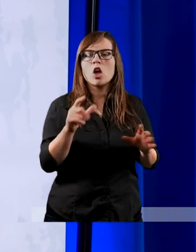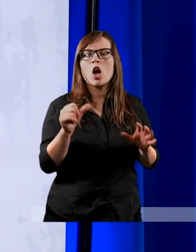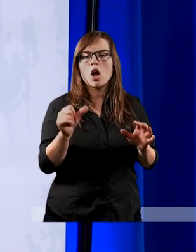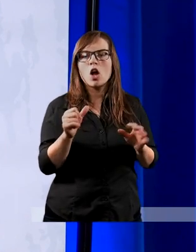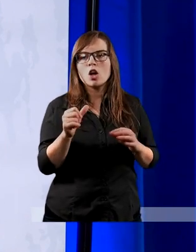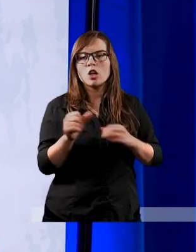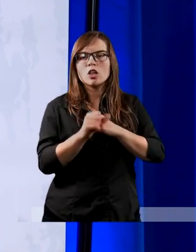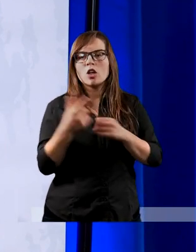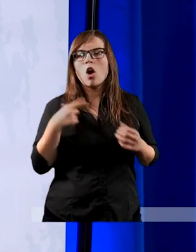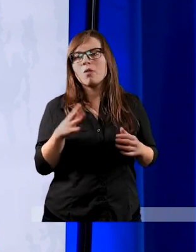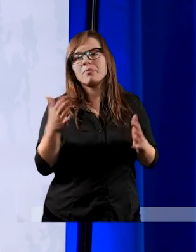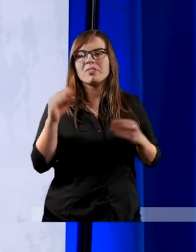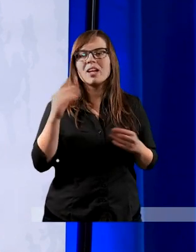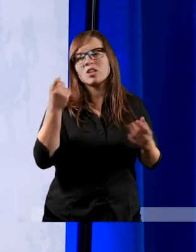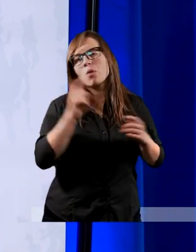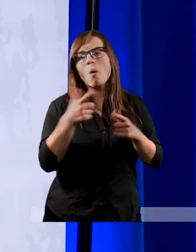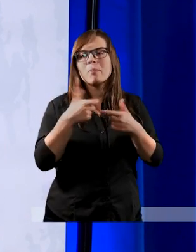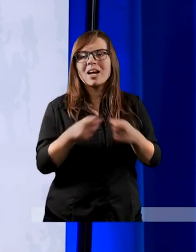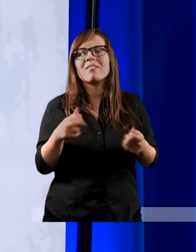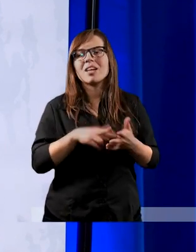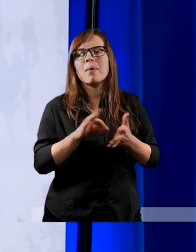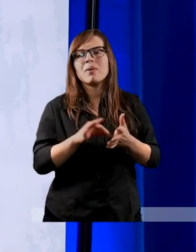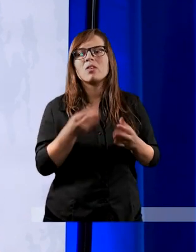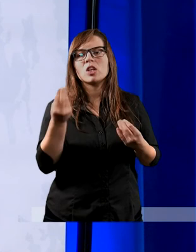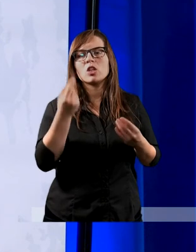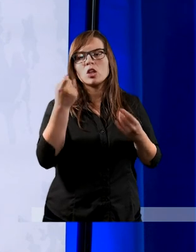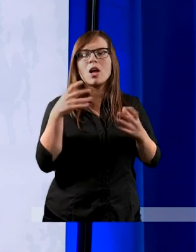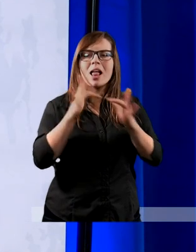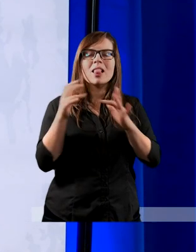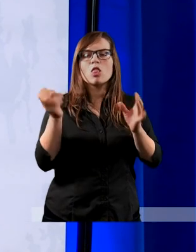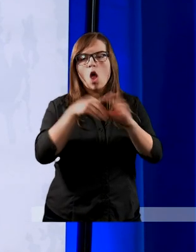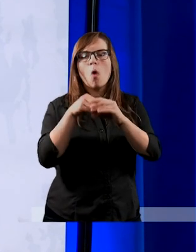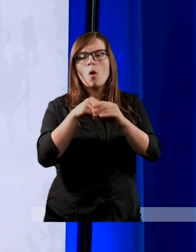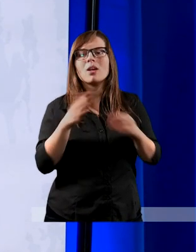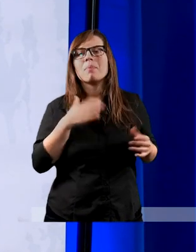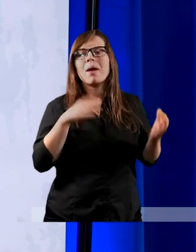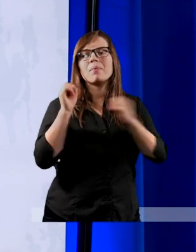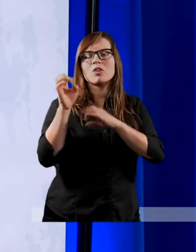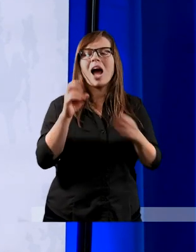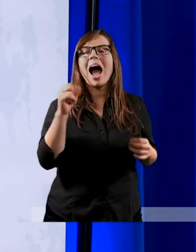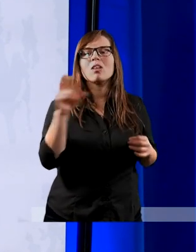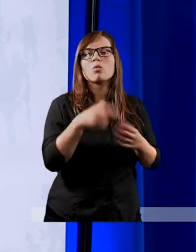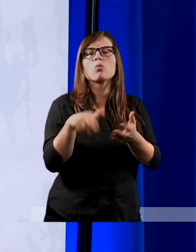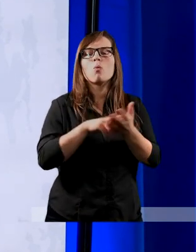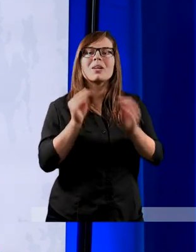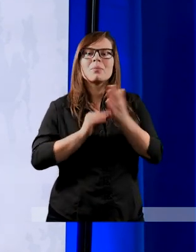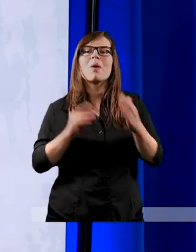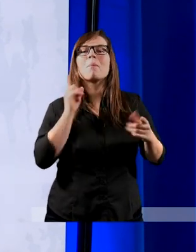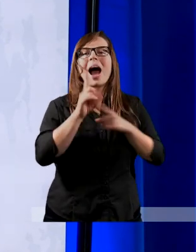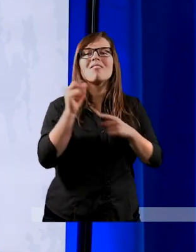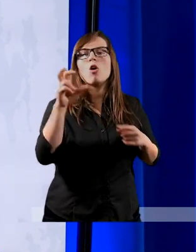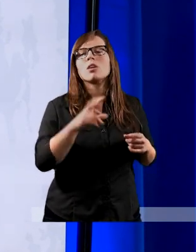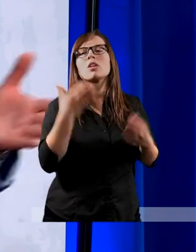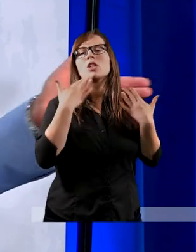okej. Okay. Pewnie jeszcze za chwileczkę po przerwie internauci dołączą. Mamy informację od Artura, który pisze: bracie